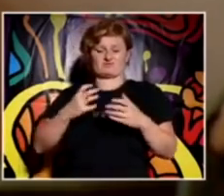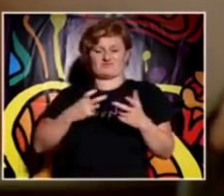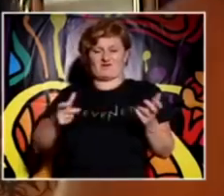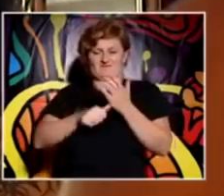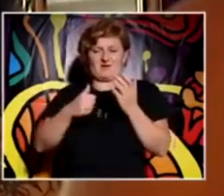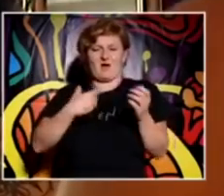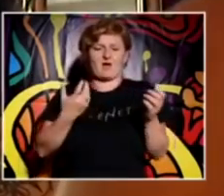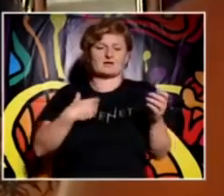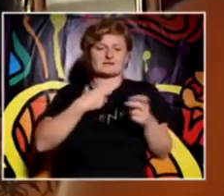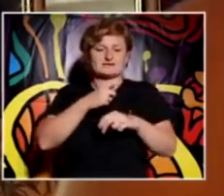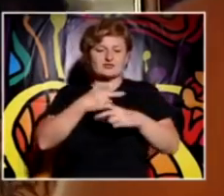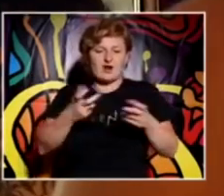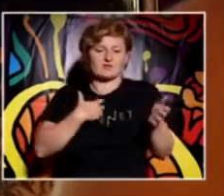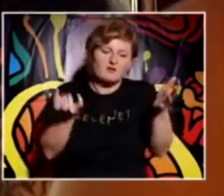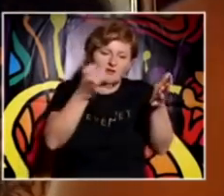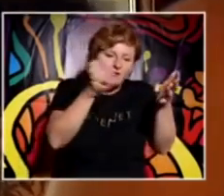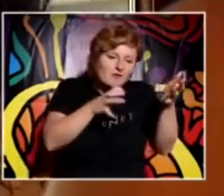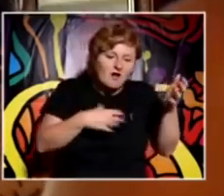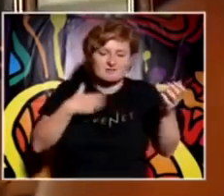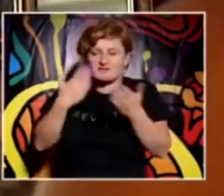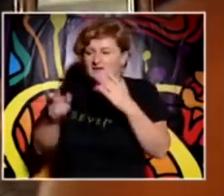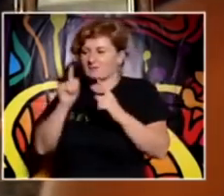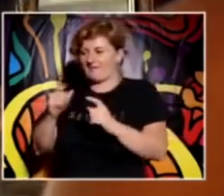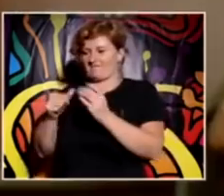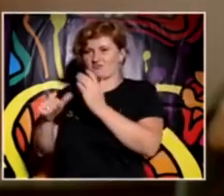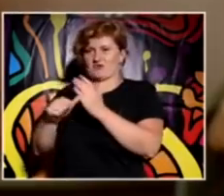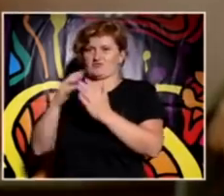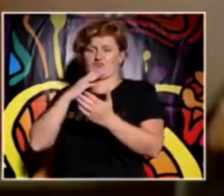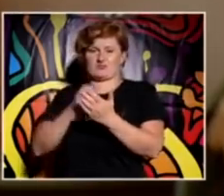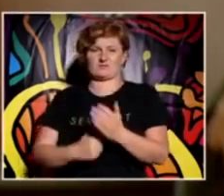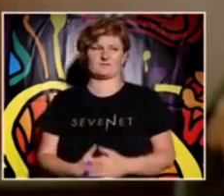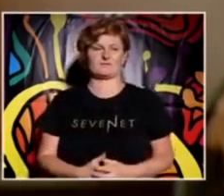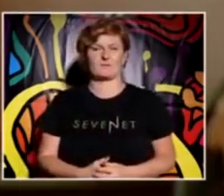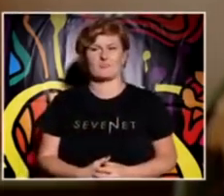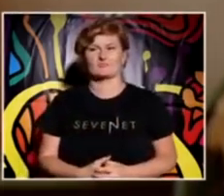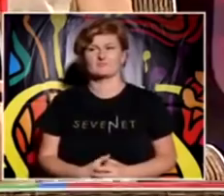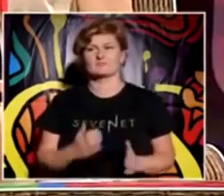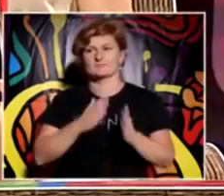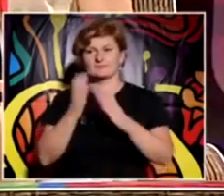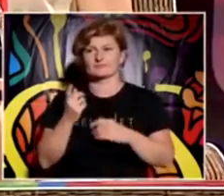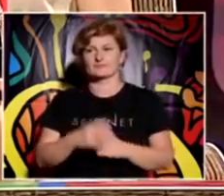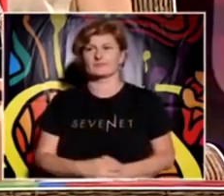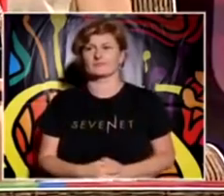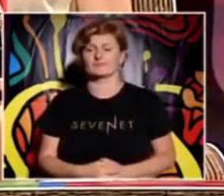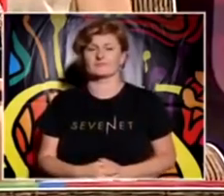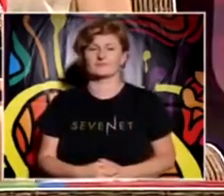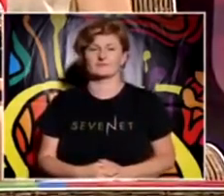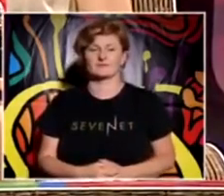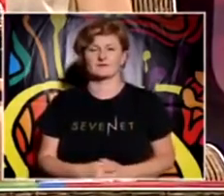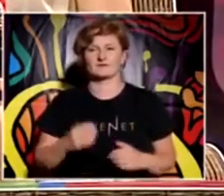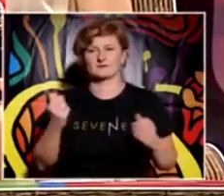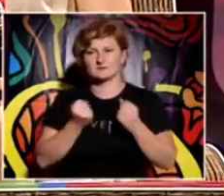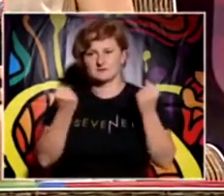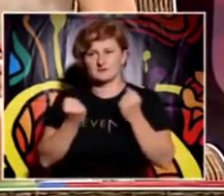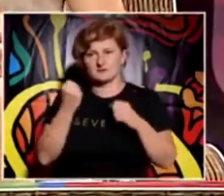chyba ten złoty środek. Ale jeszcze chciałabym, żeby się inni wypowiedzieli. Lowe krowę? My staramy się czasami tam